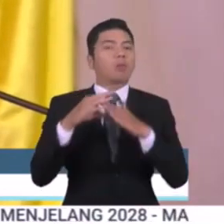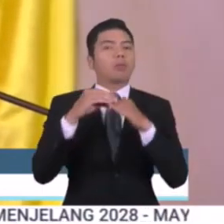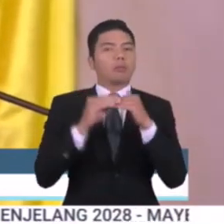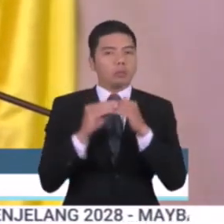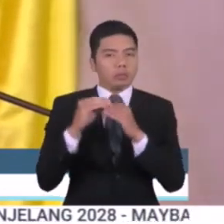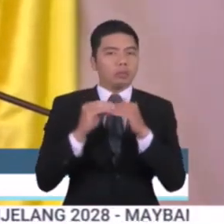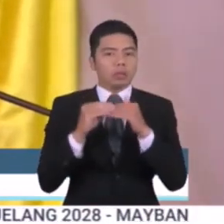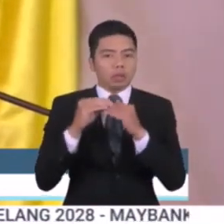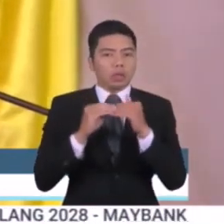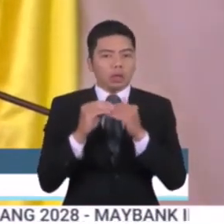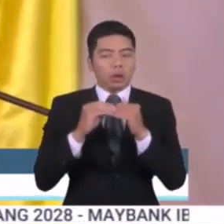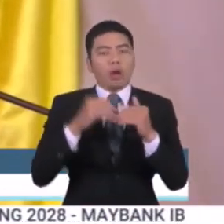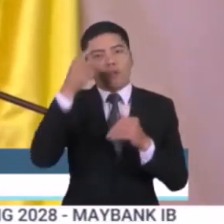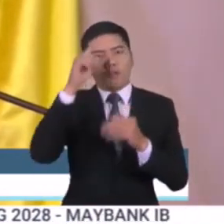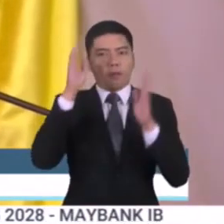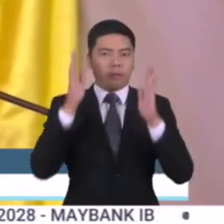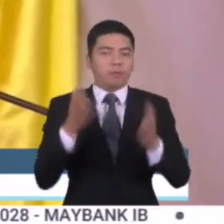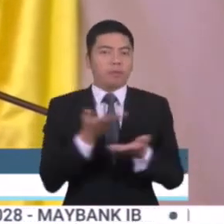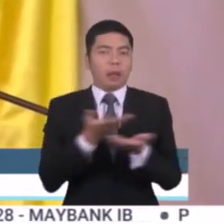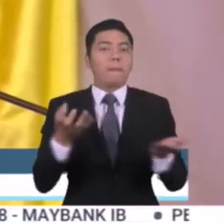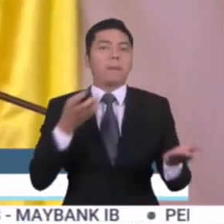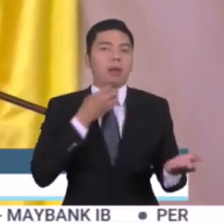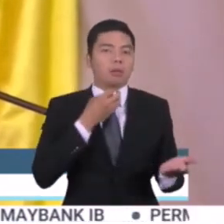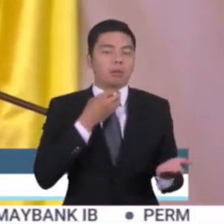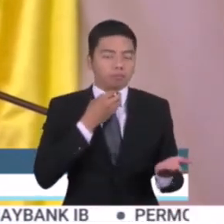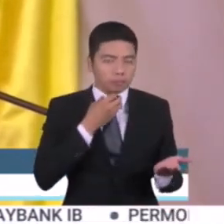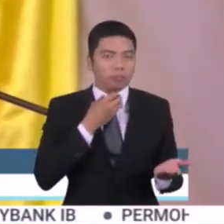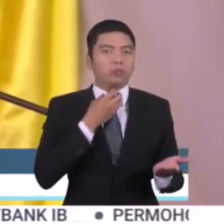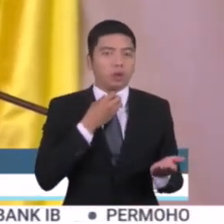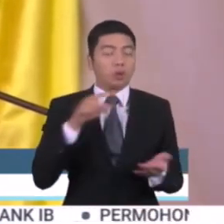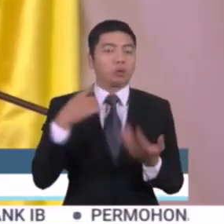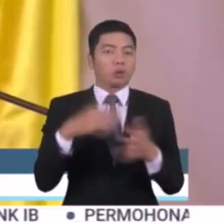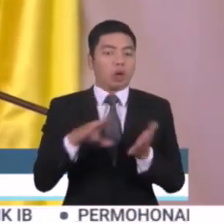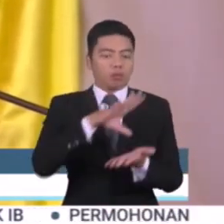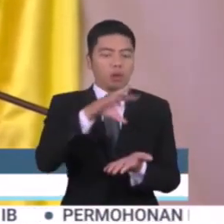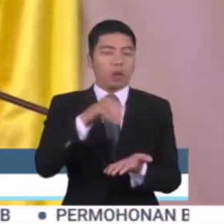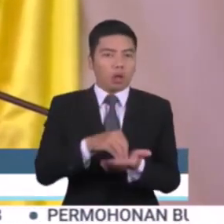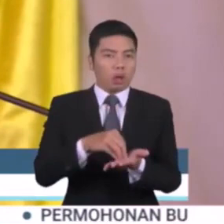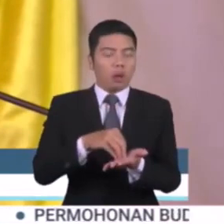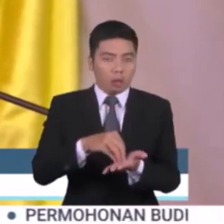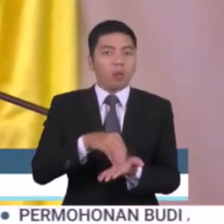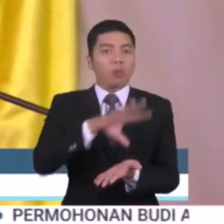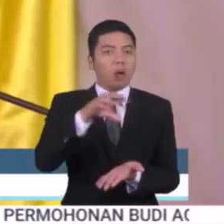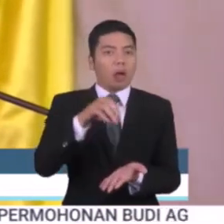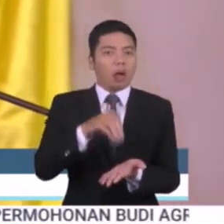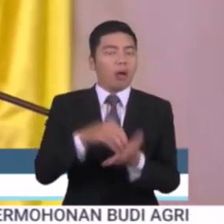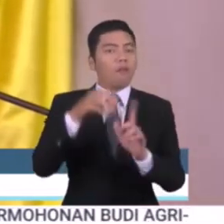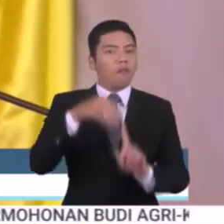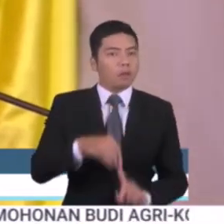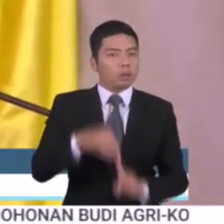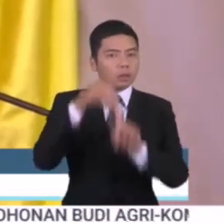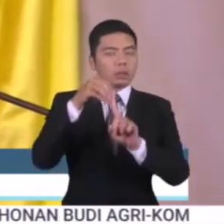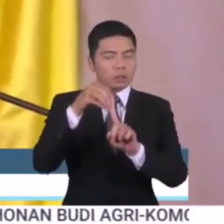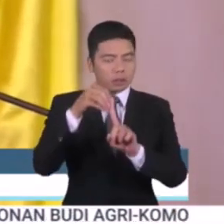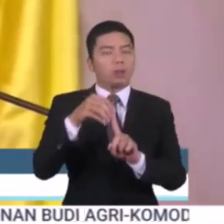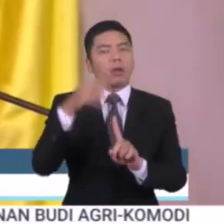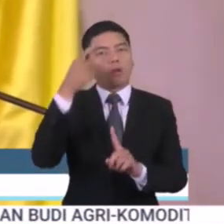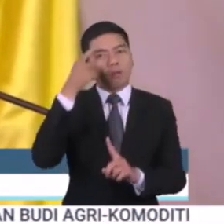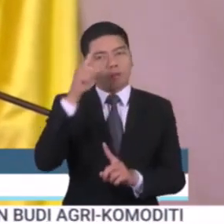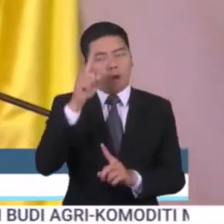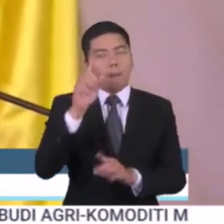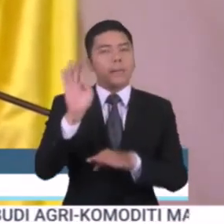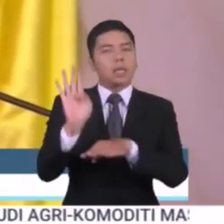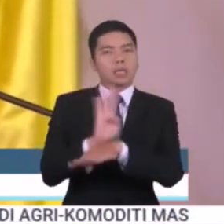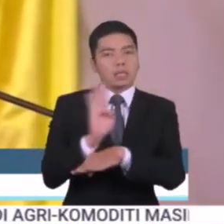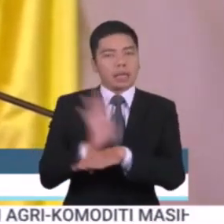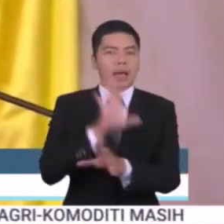yang disediakan kepada pelanggan, menjadikannya sebagai pusat utama untuk keperluan entiti-entiti